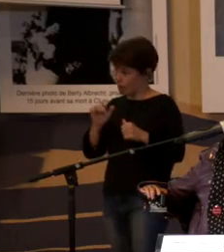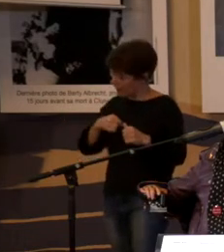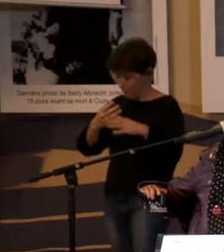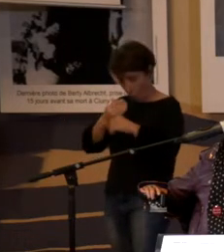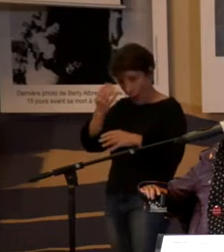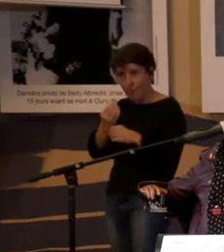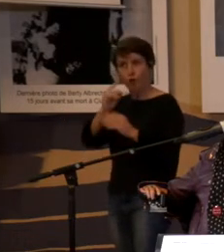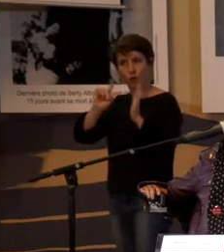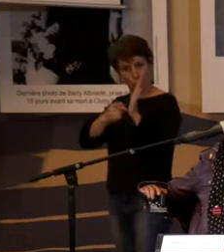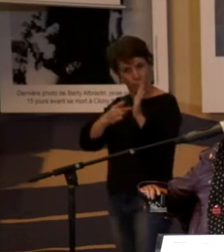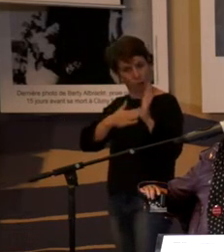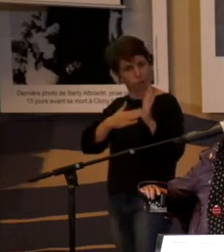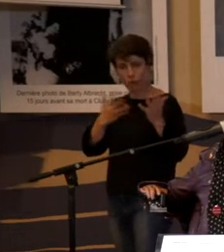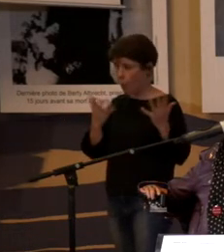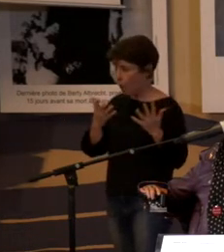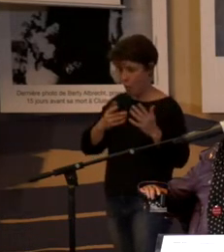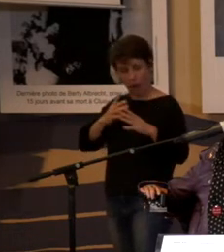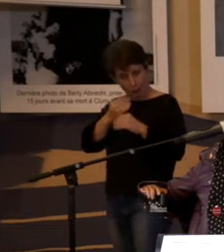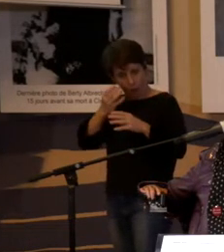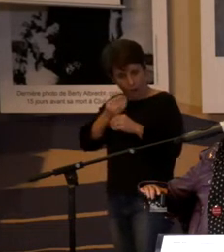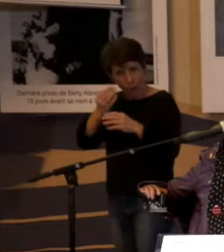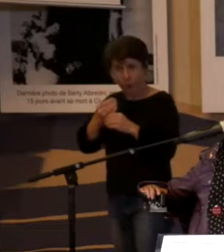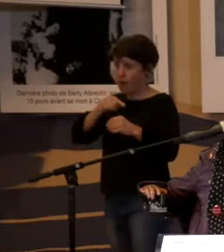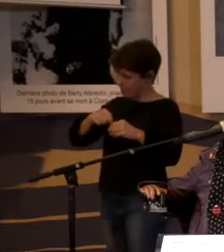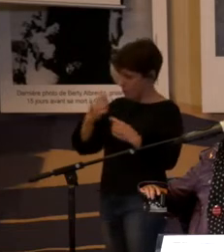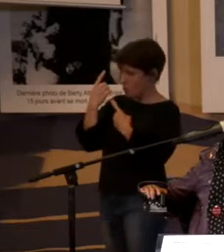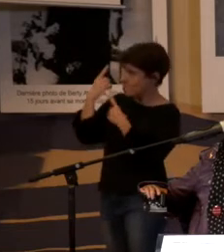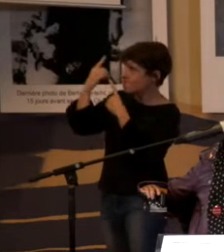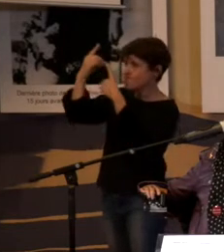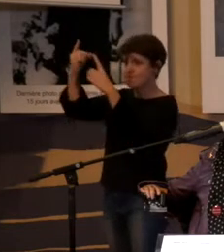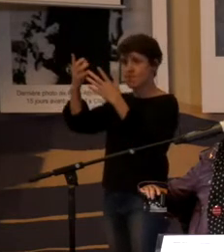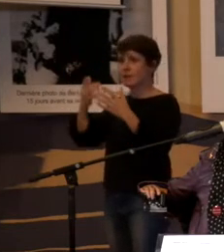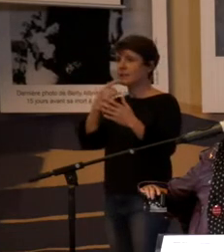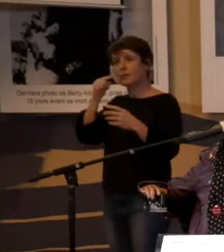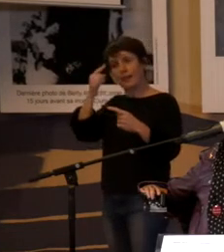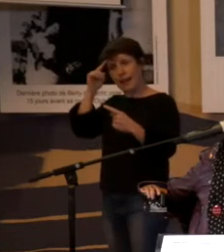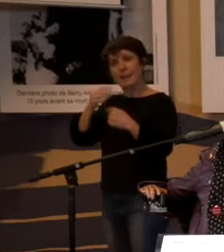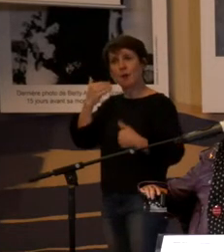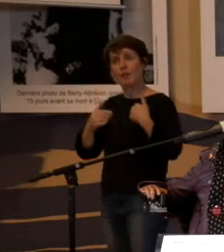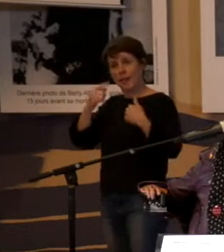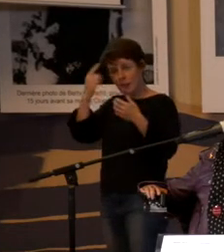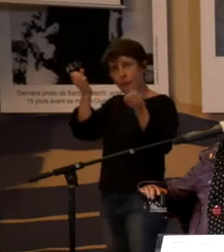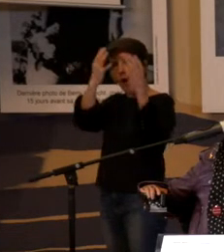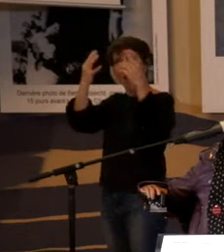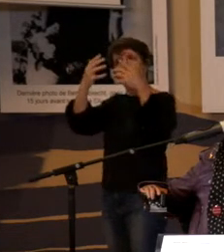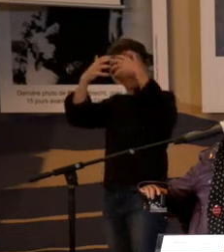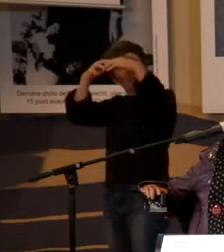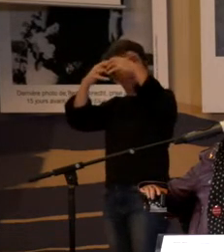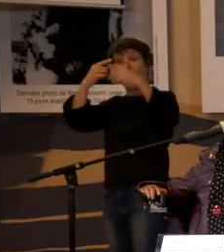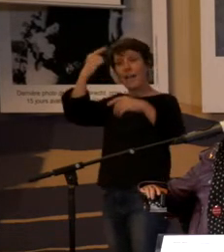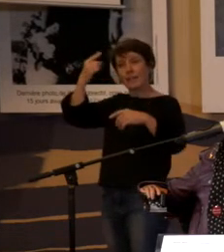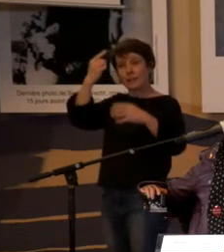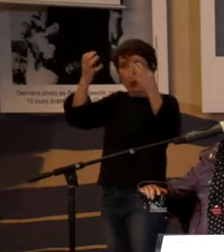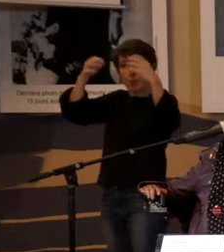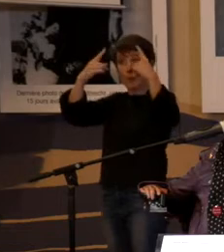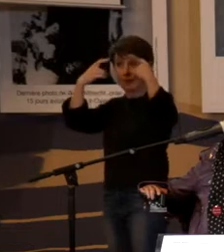droits, les revendiquer, intellectualiser effectivement la question du handicap et orienter les projecteurs sur notre problématique en